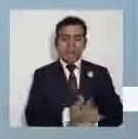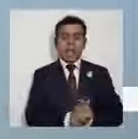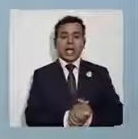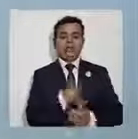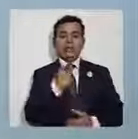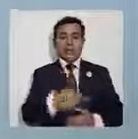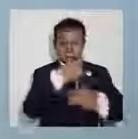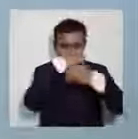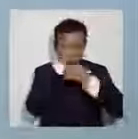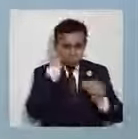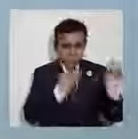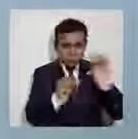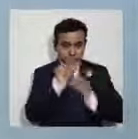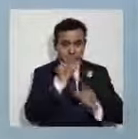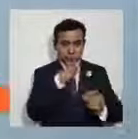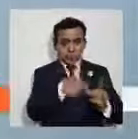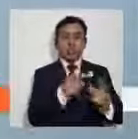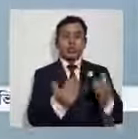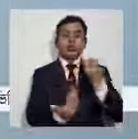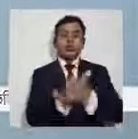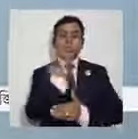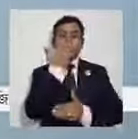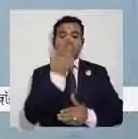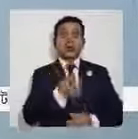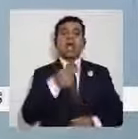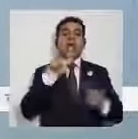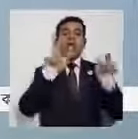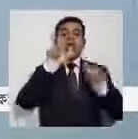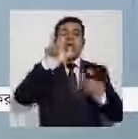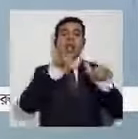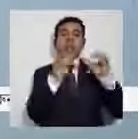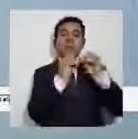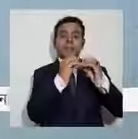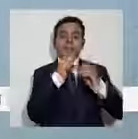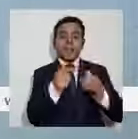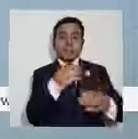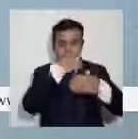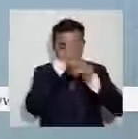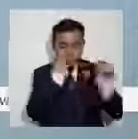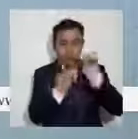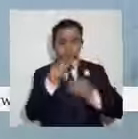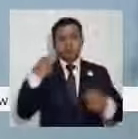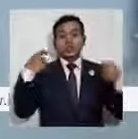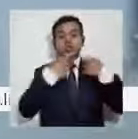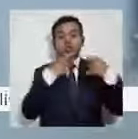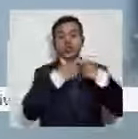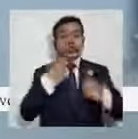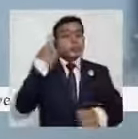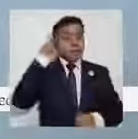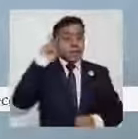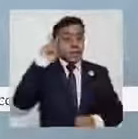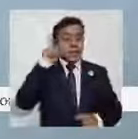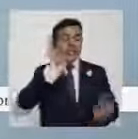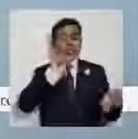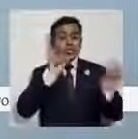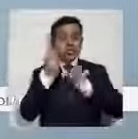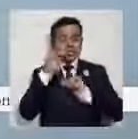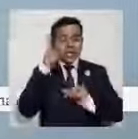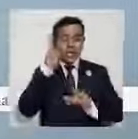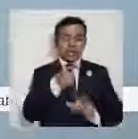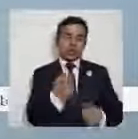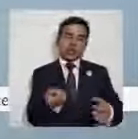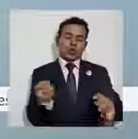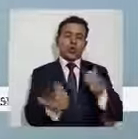যশোর বিজ্ঞান ও প্রযুক্তি বিশ্ববিদ্যালয়। আমরা গতকাল বলেছিলাম যে 18টি ল্যাবের আমরা রিপোর্ট, এবং আজকে আমাদের 19টি